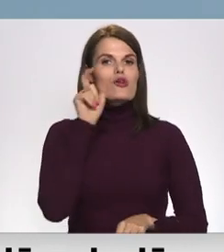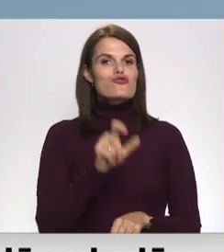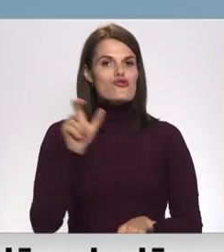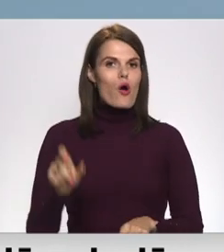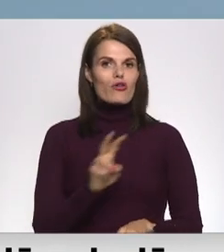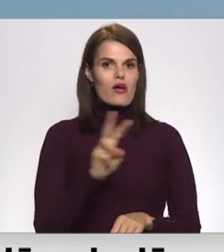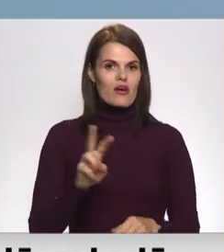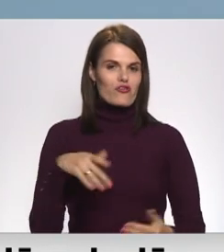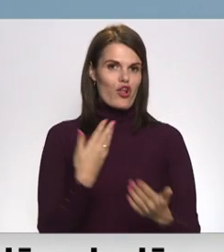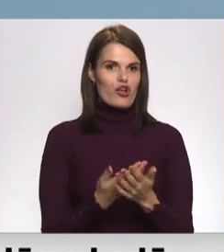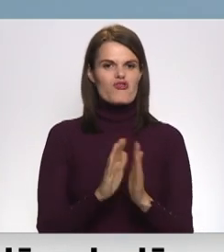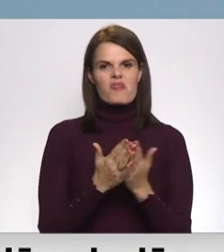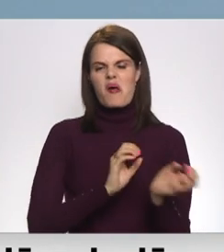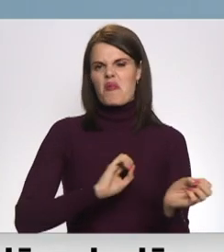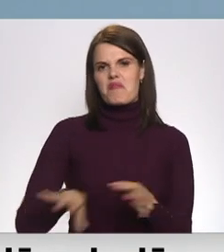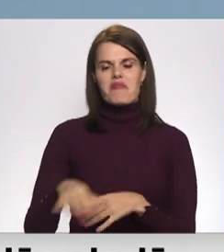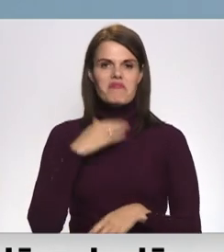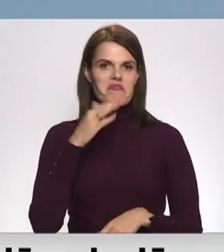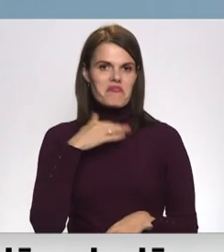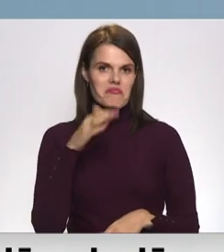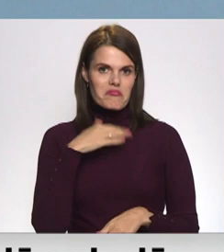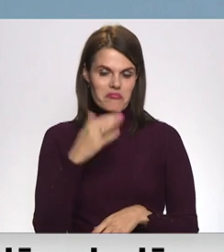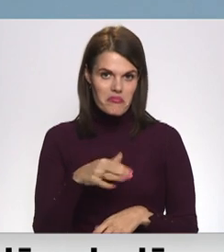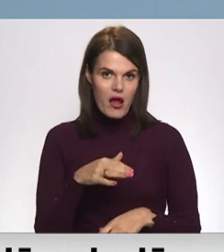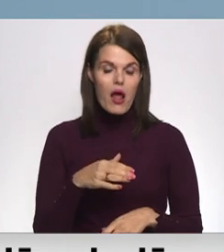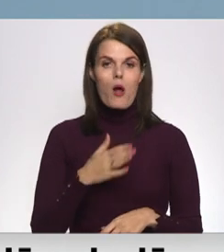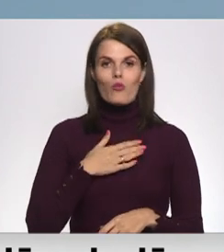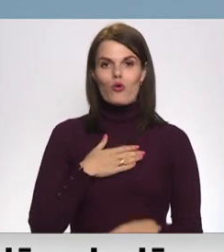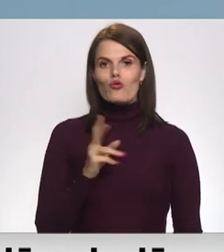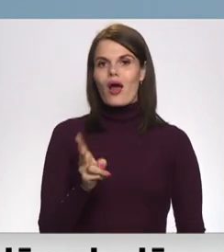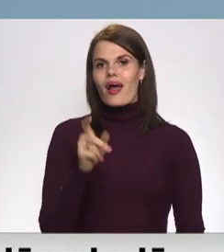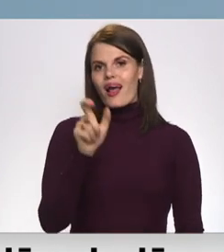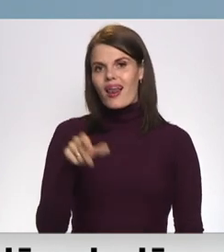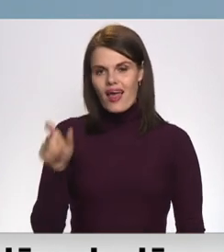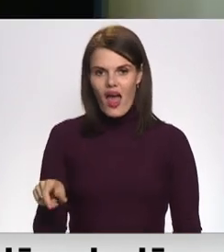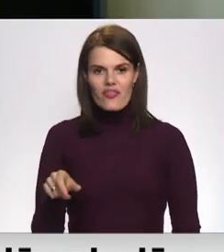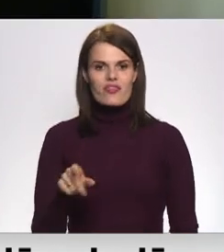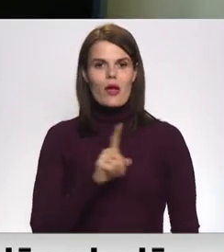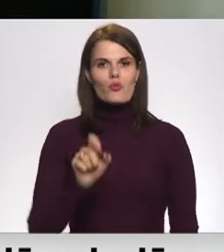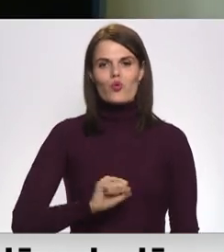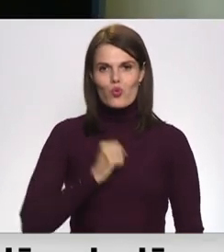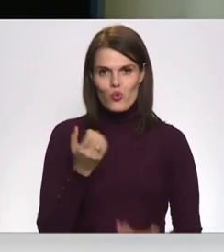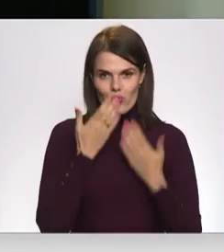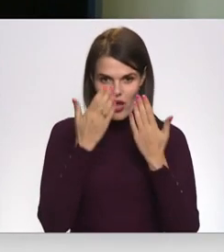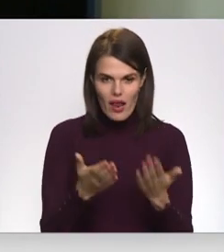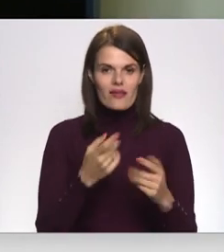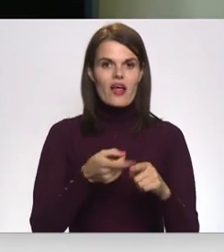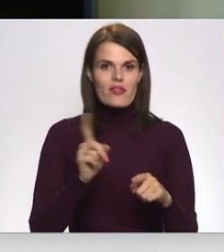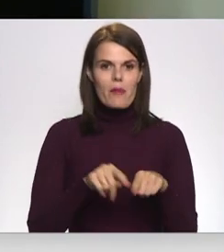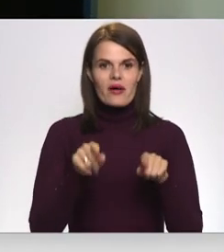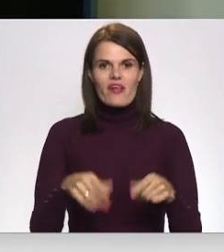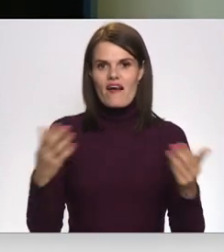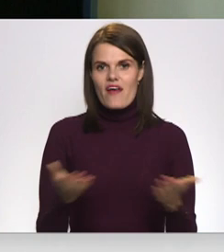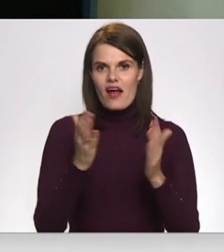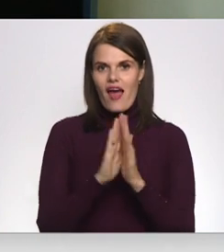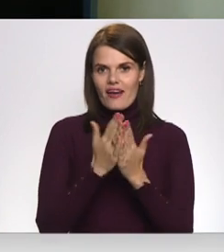līdz šim grāmatām atmetuši ar roku. Mūsu klientiem ir ierobežotas spējas lasīšanā un taisni šāda veida